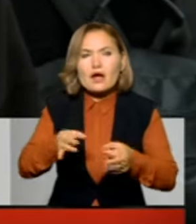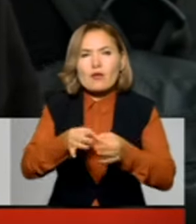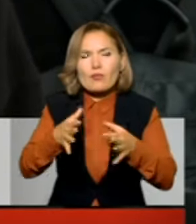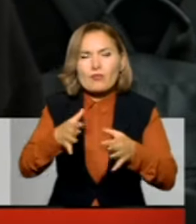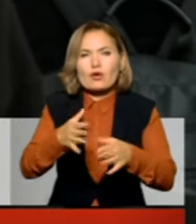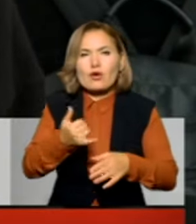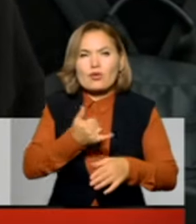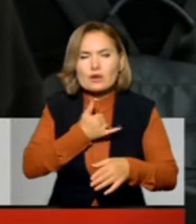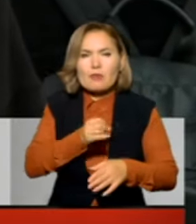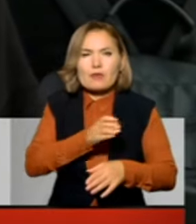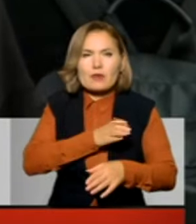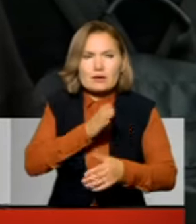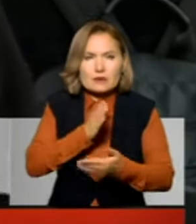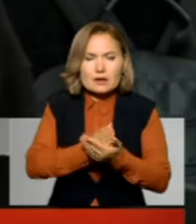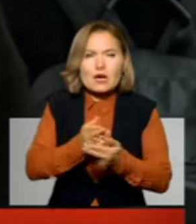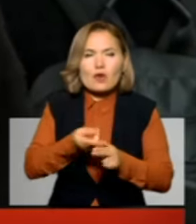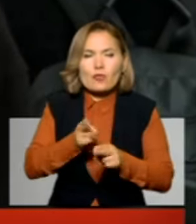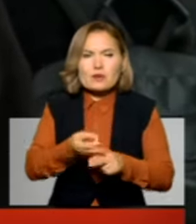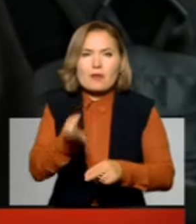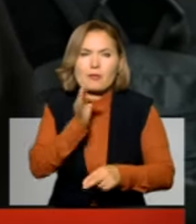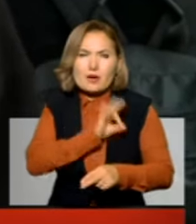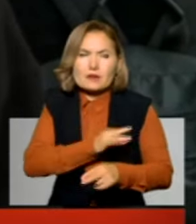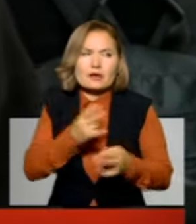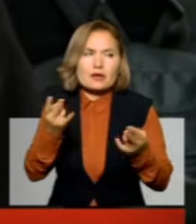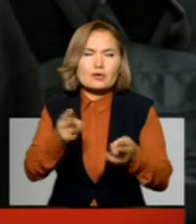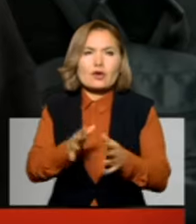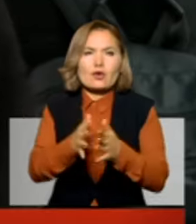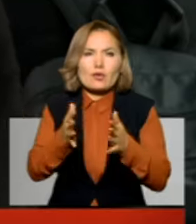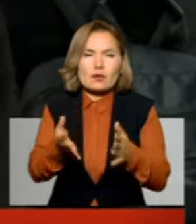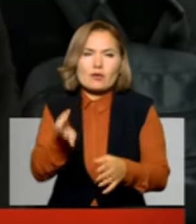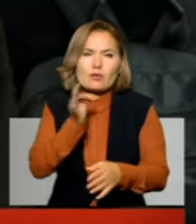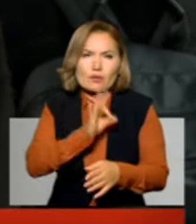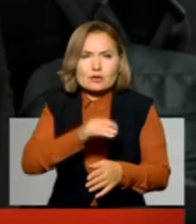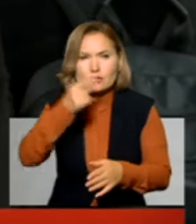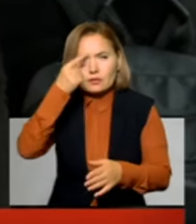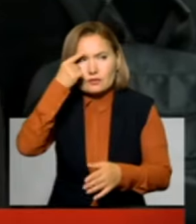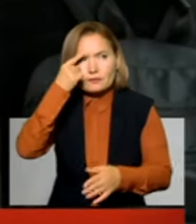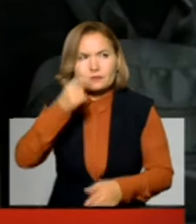қой. Соны оң жағынан пайдалануға көп ықпалын тигізетте болайын.